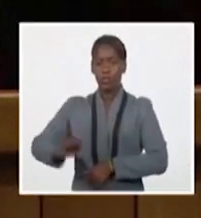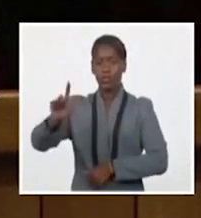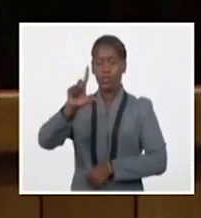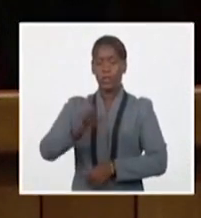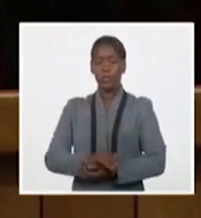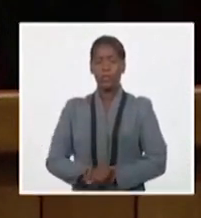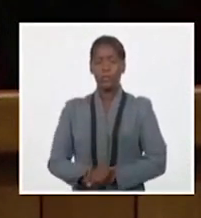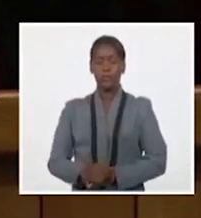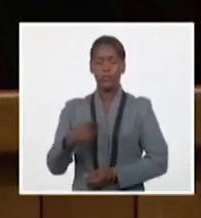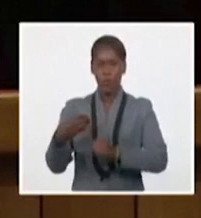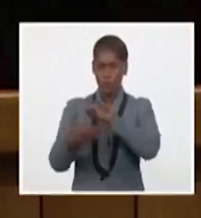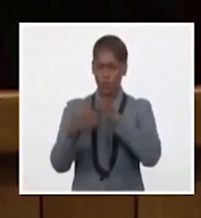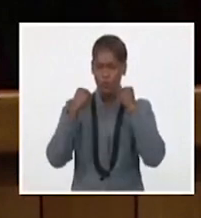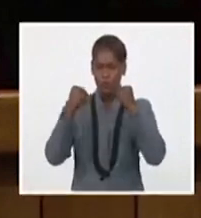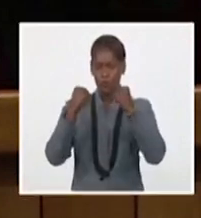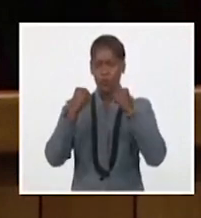morte